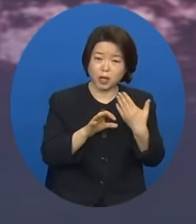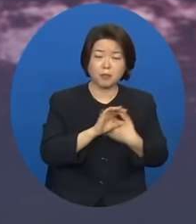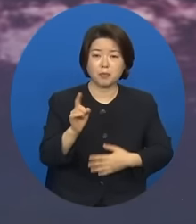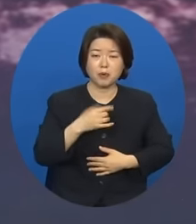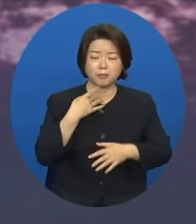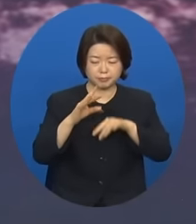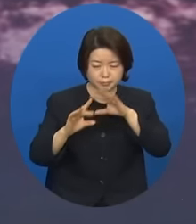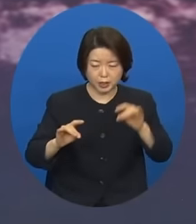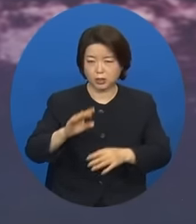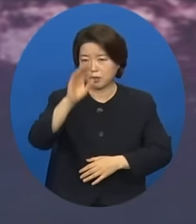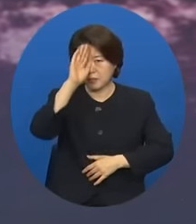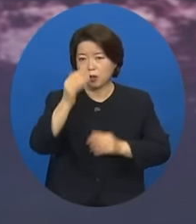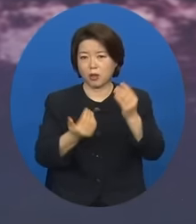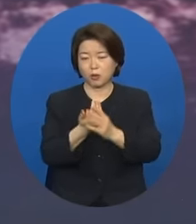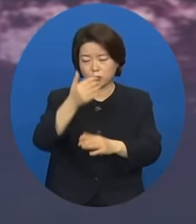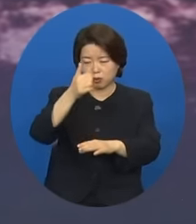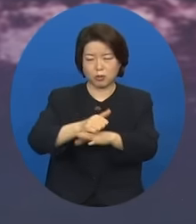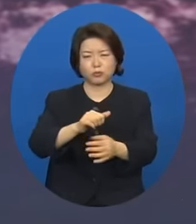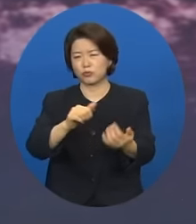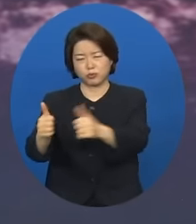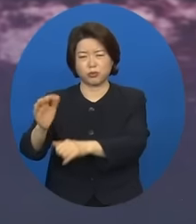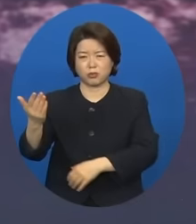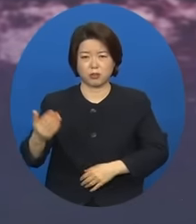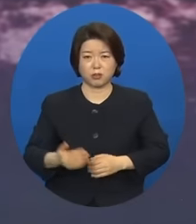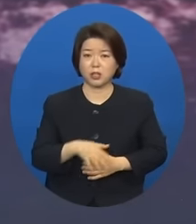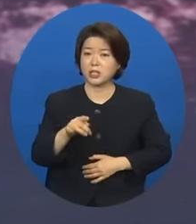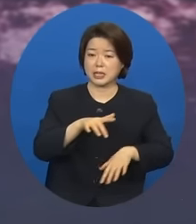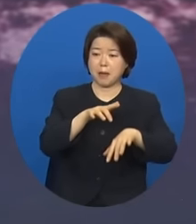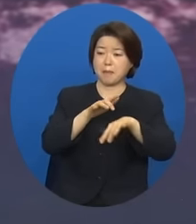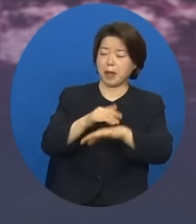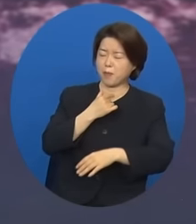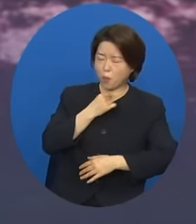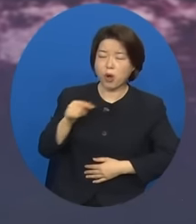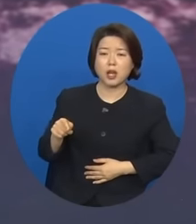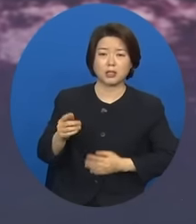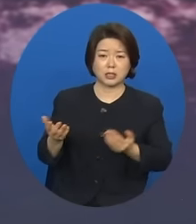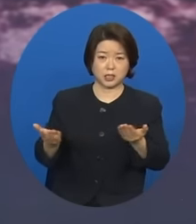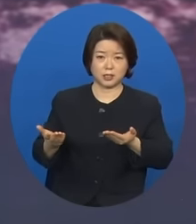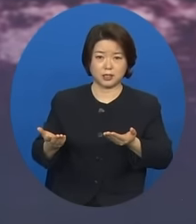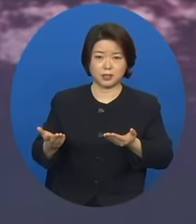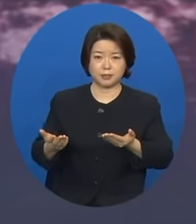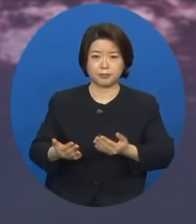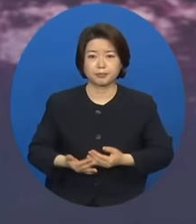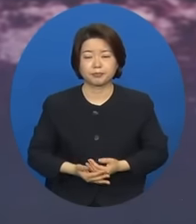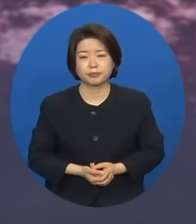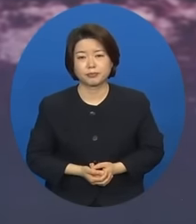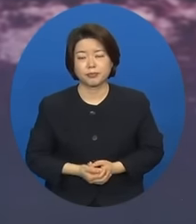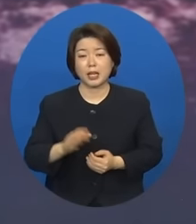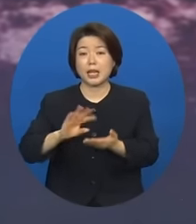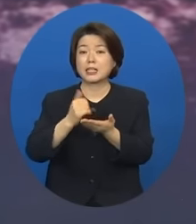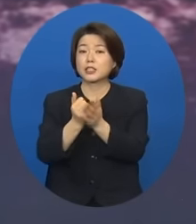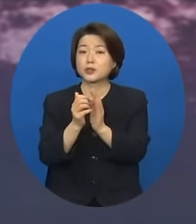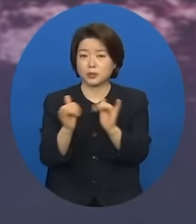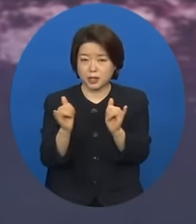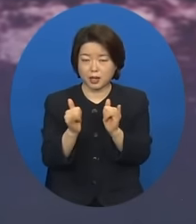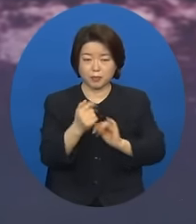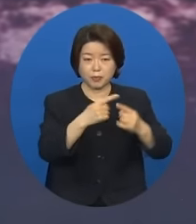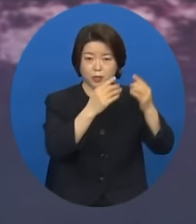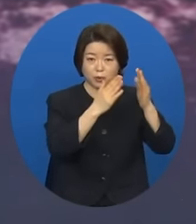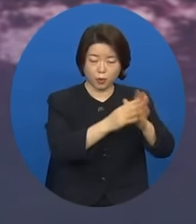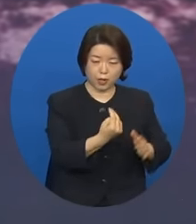들어가고요에는 여러분 죽습니다 이것이 마귀가 노리는 거예요 그리스도인들과 교회가